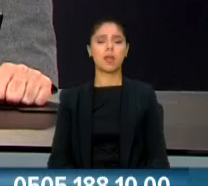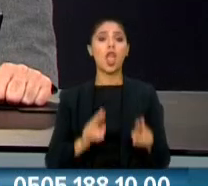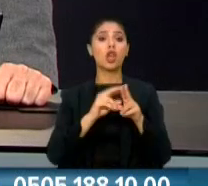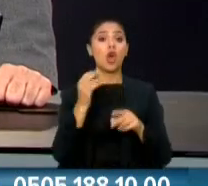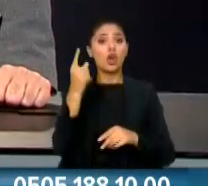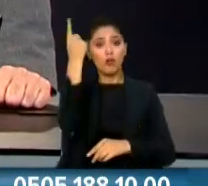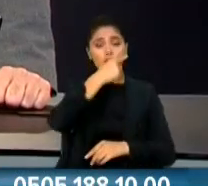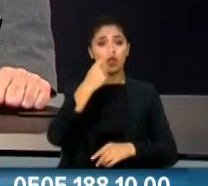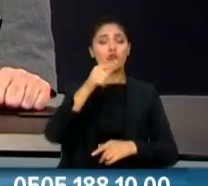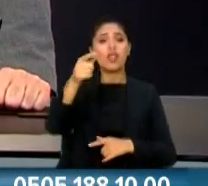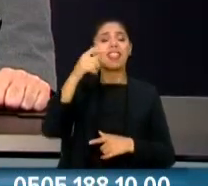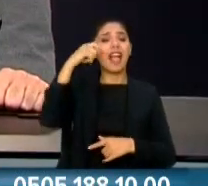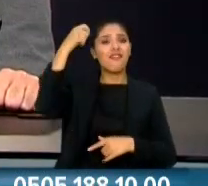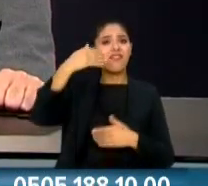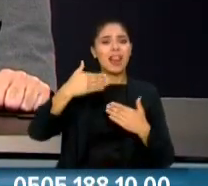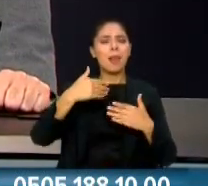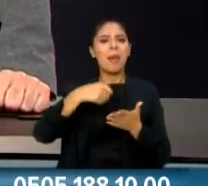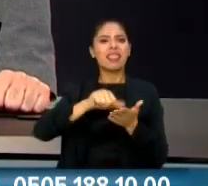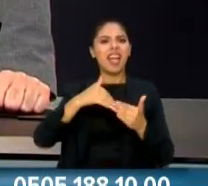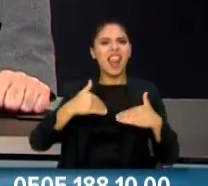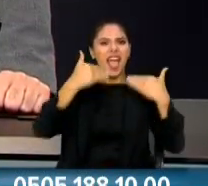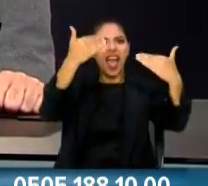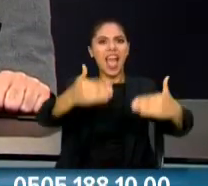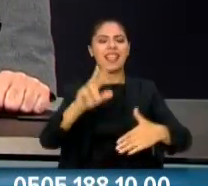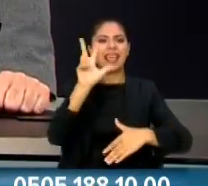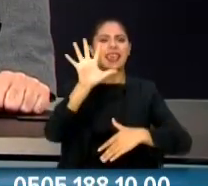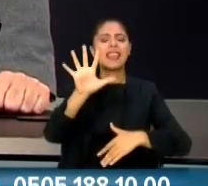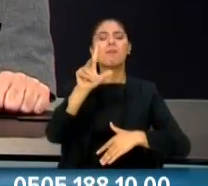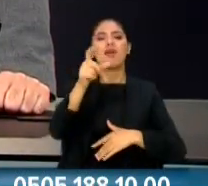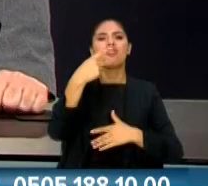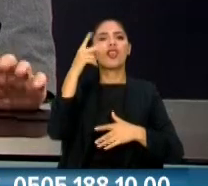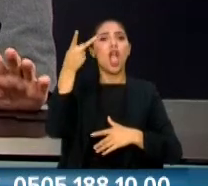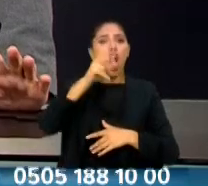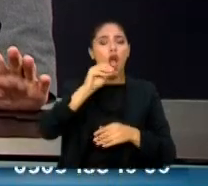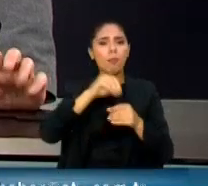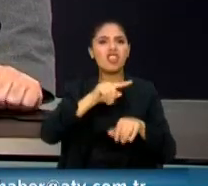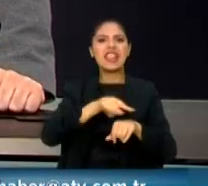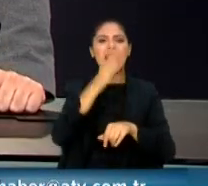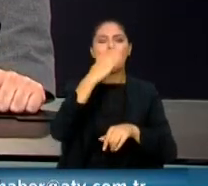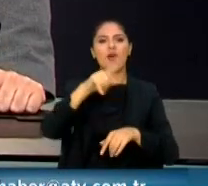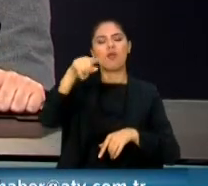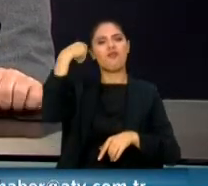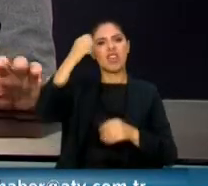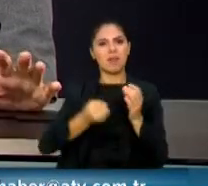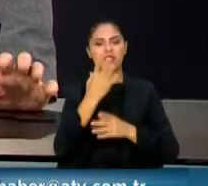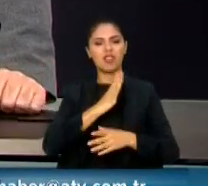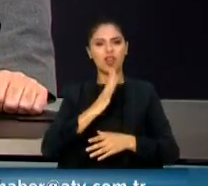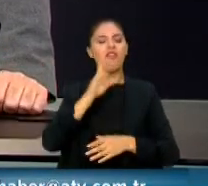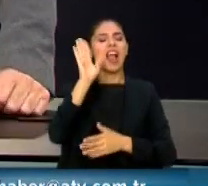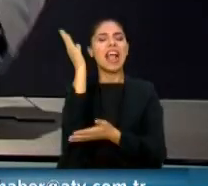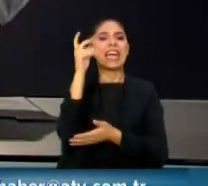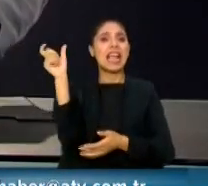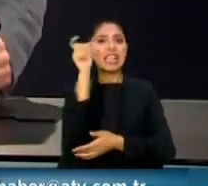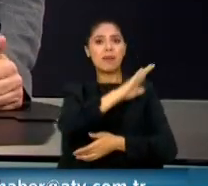Pandemi nedeniyle vizyon tarihi ertelenen 25. James Bond filmi Ölmek İçin Zaman Yok Kasım ayında Beyaz Perde'de olacak. Şimdilik öyle